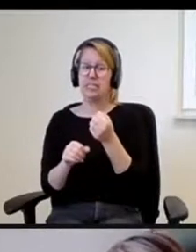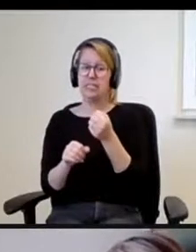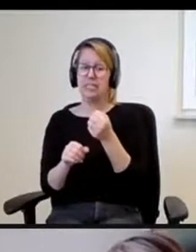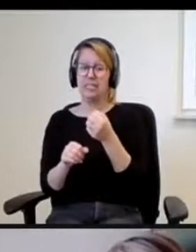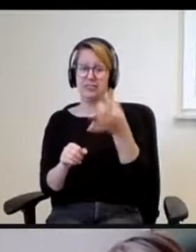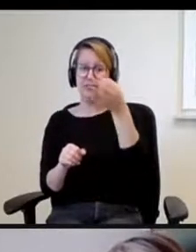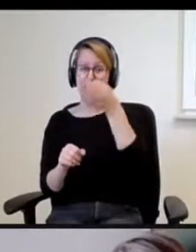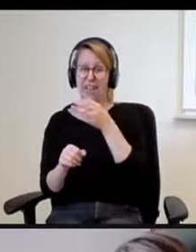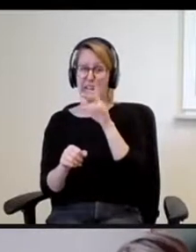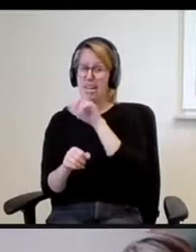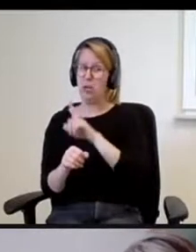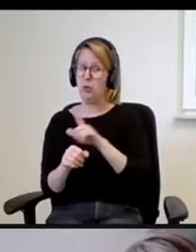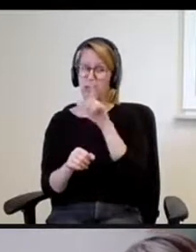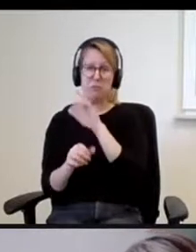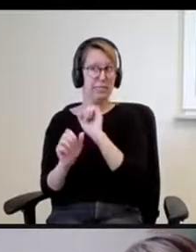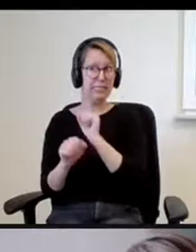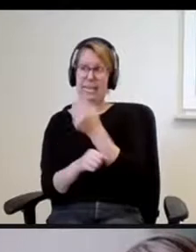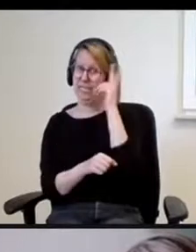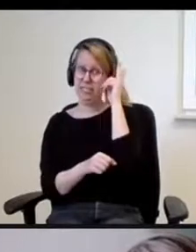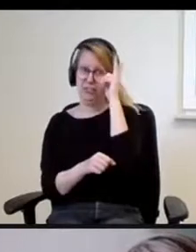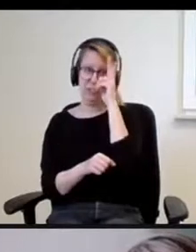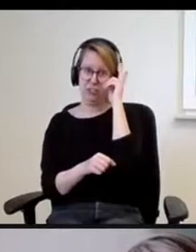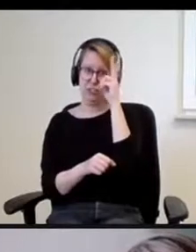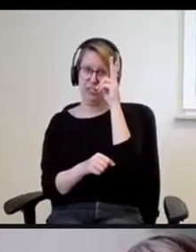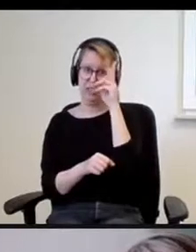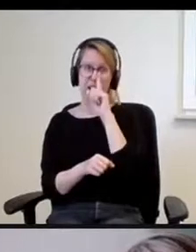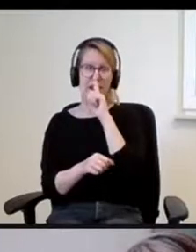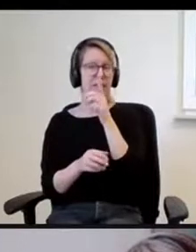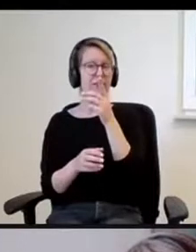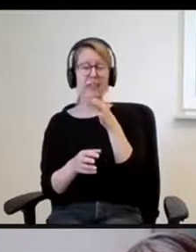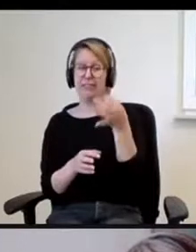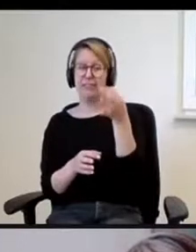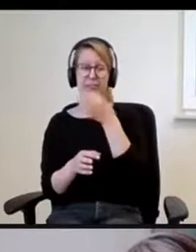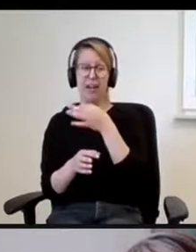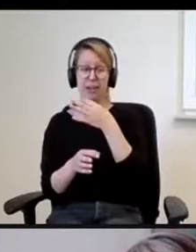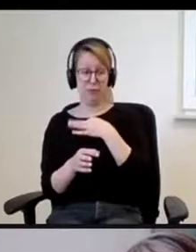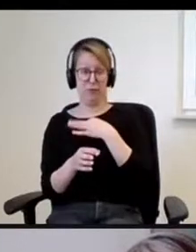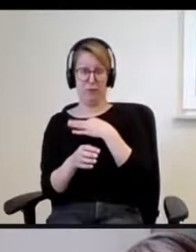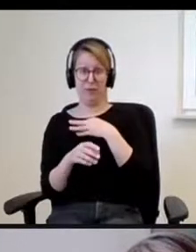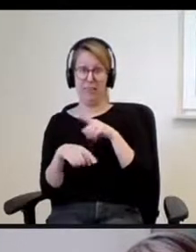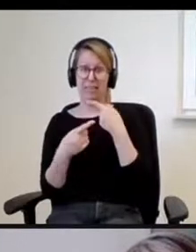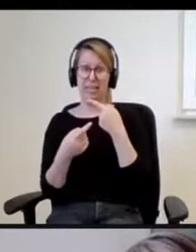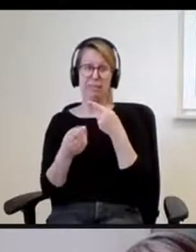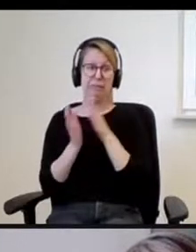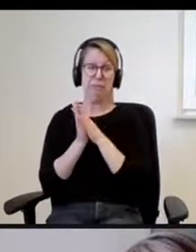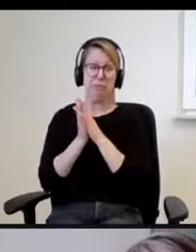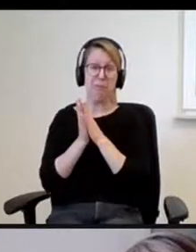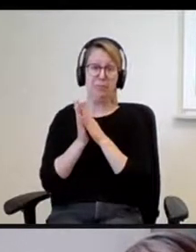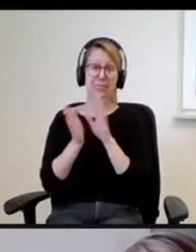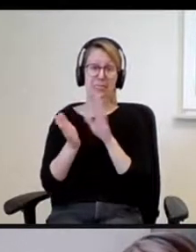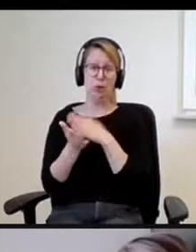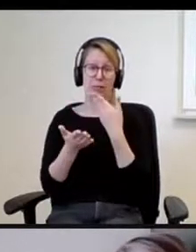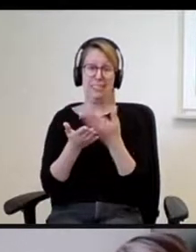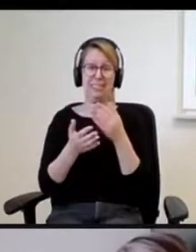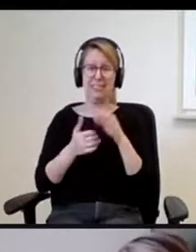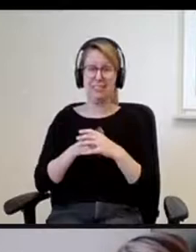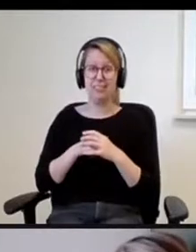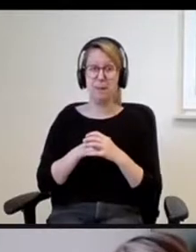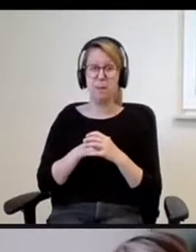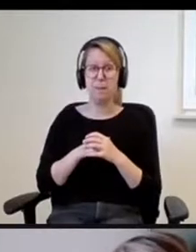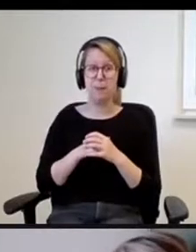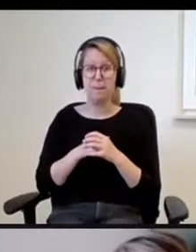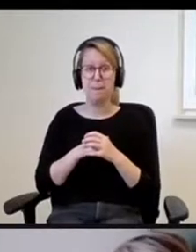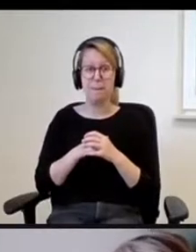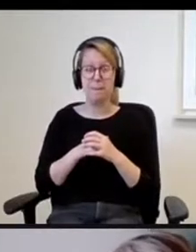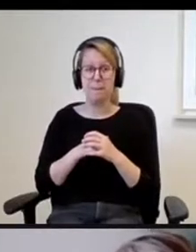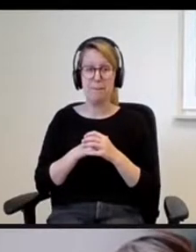traduire s'il y en a qui me sont vraiment spécifiquement adressées. Voilà. Merci pour la réponse. Christian Boheim,